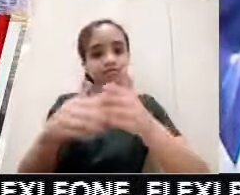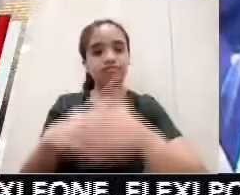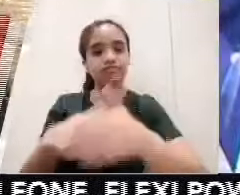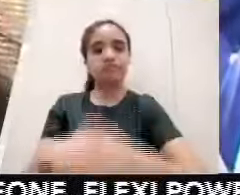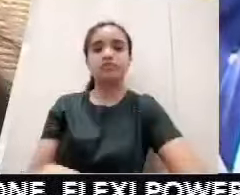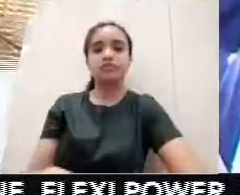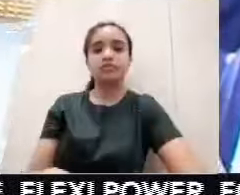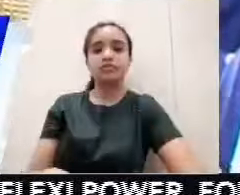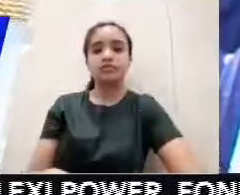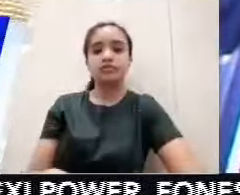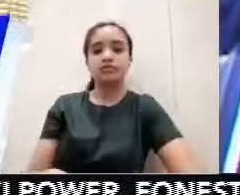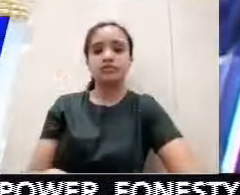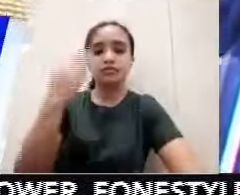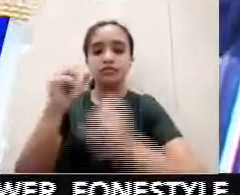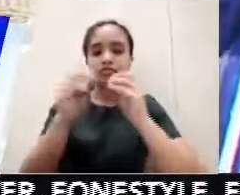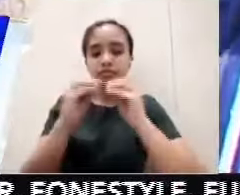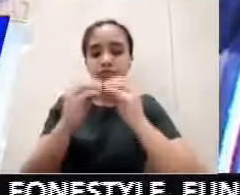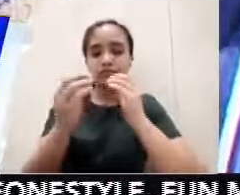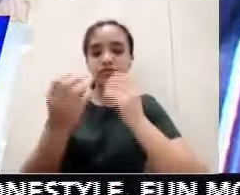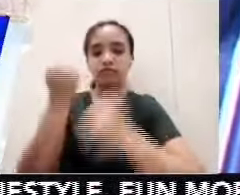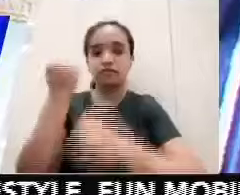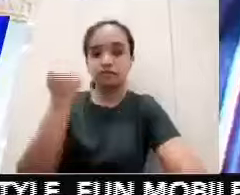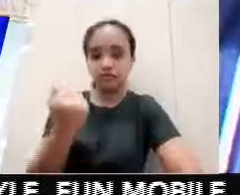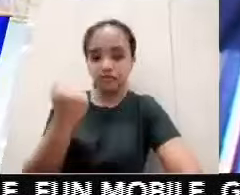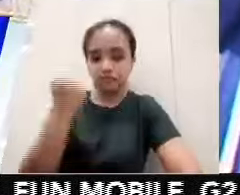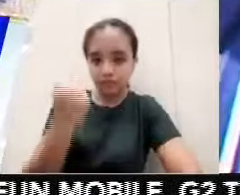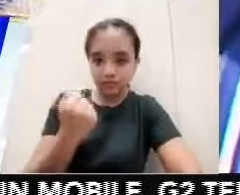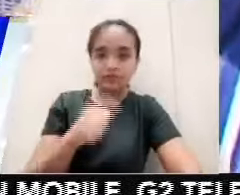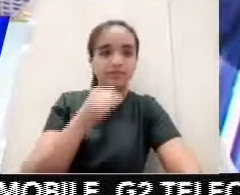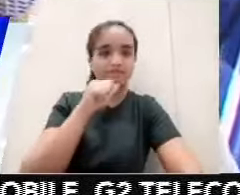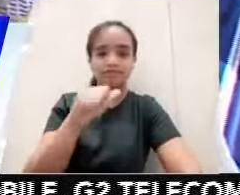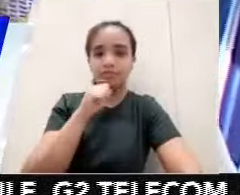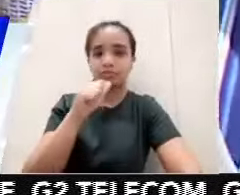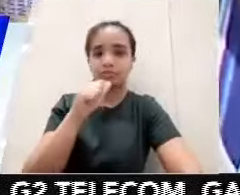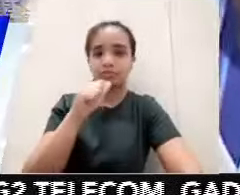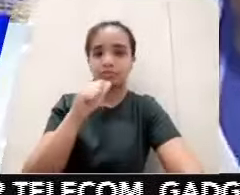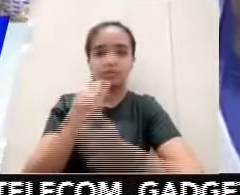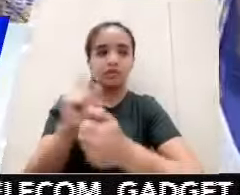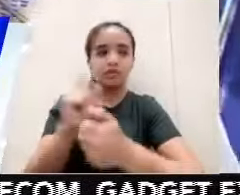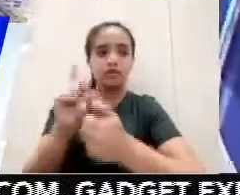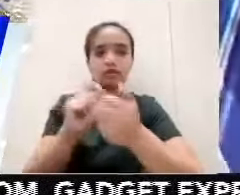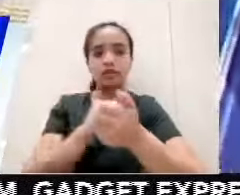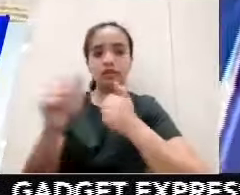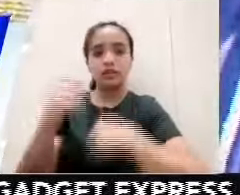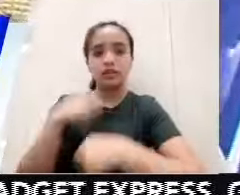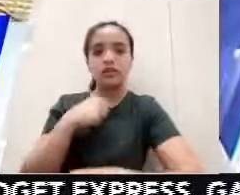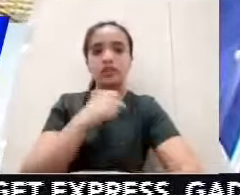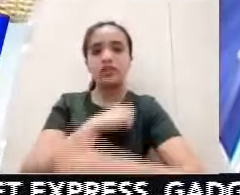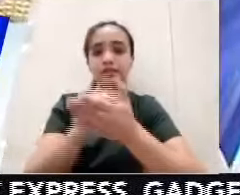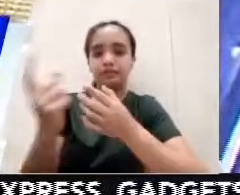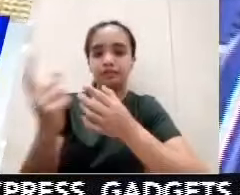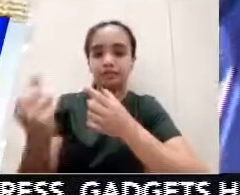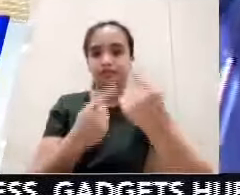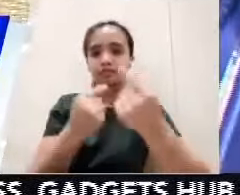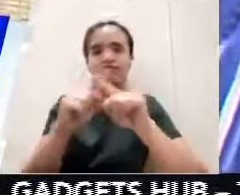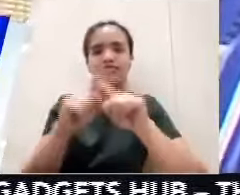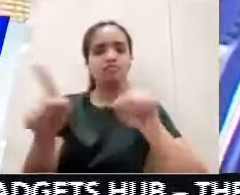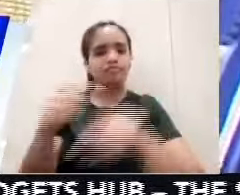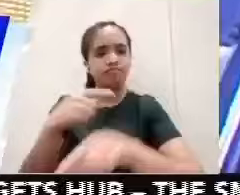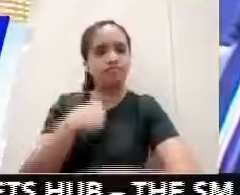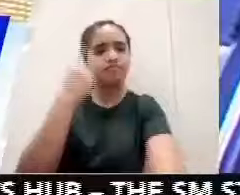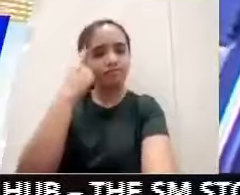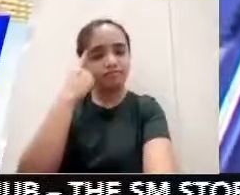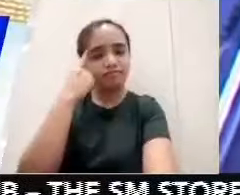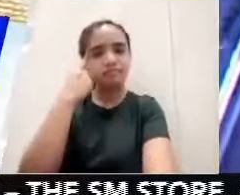padaliin at Ah hindi dumaan sa senado ay ginagawa pero sa palagay ko sa una't dulan niyan